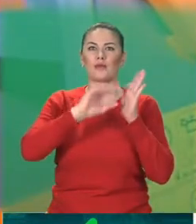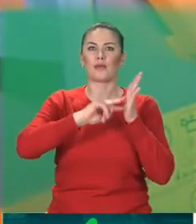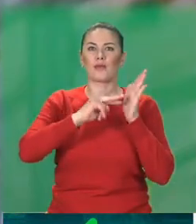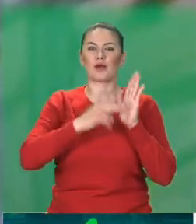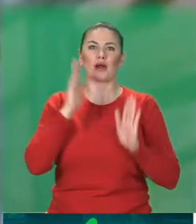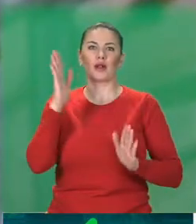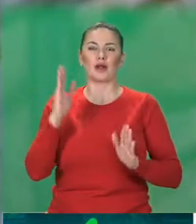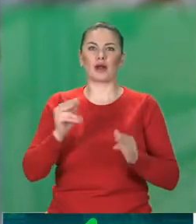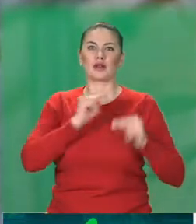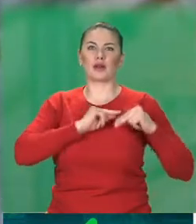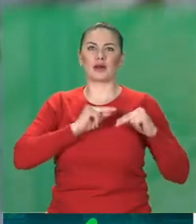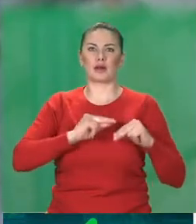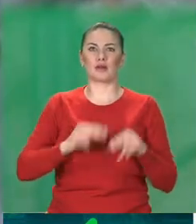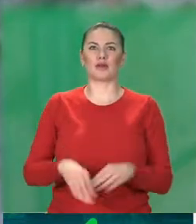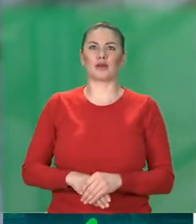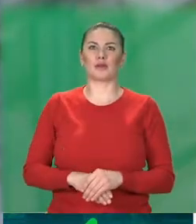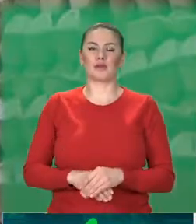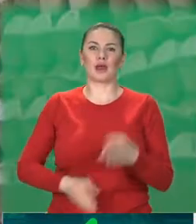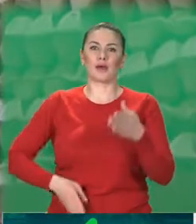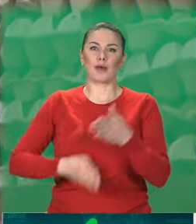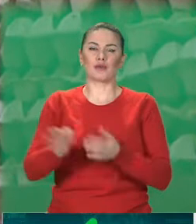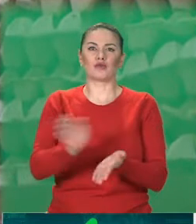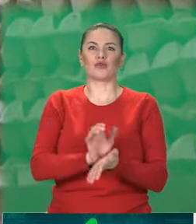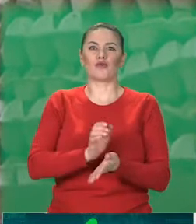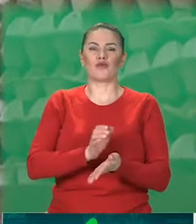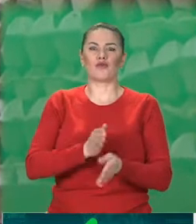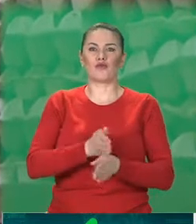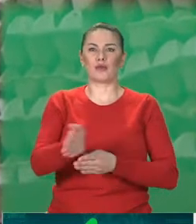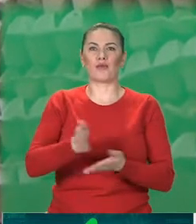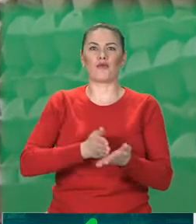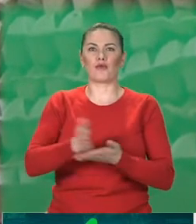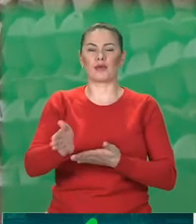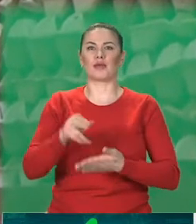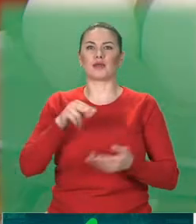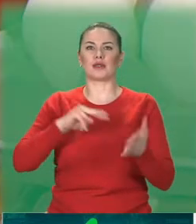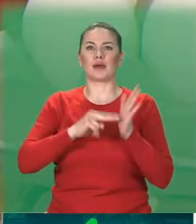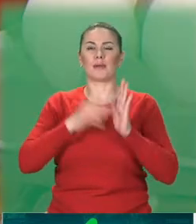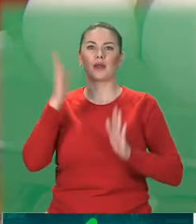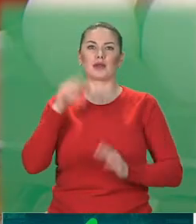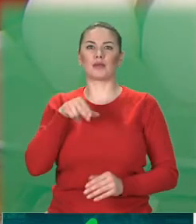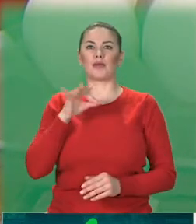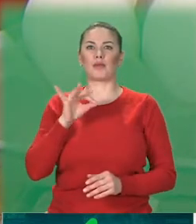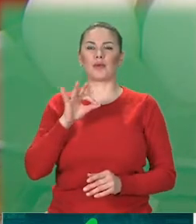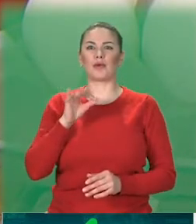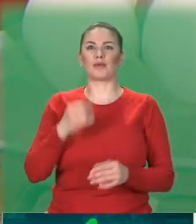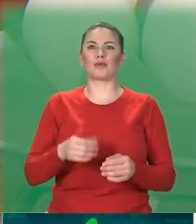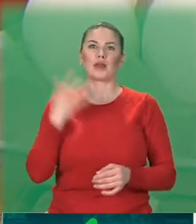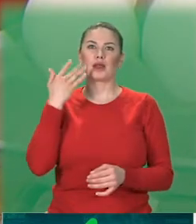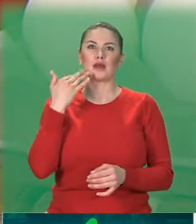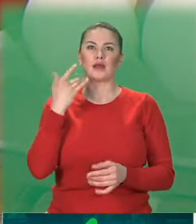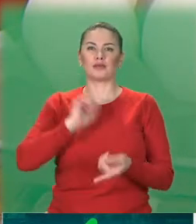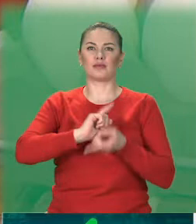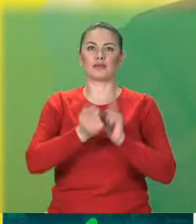помогут выполнить тот самый план по импортозамещению. Вопрос, зачем нужно обеспечивать область именно своей продукцией, в последнее время